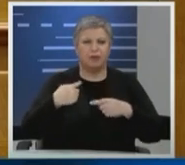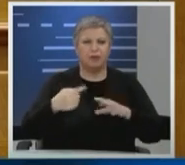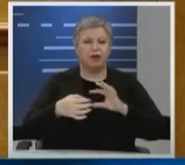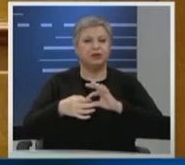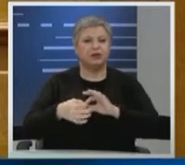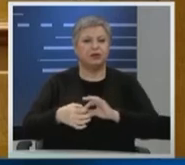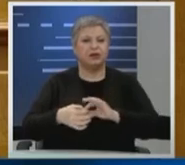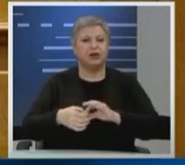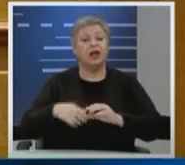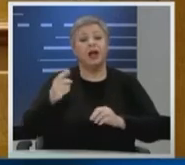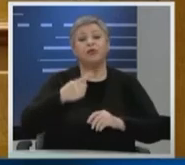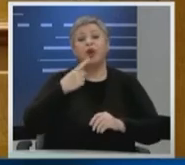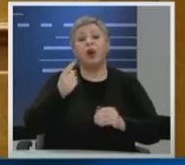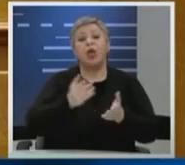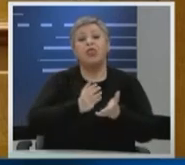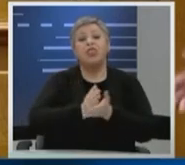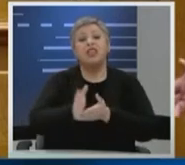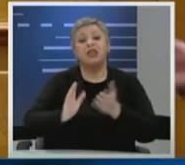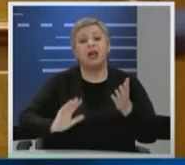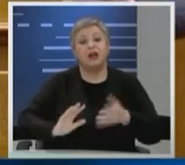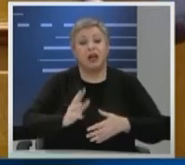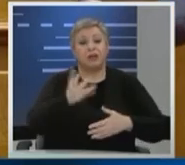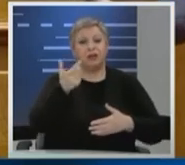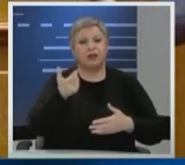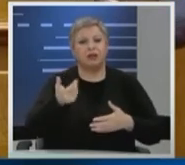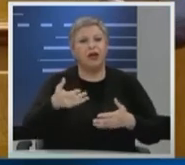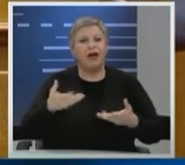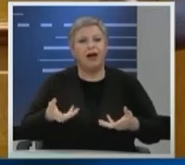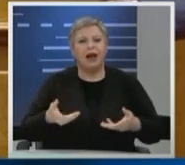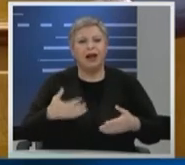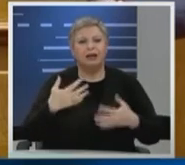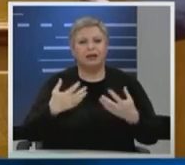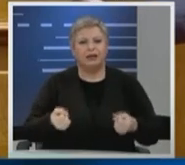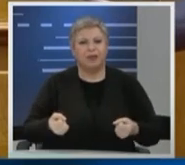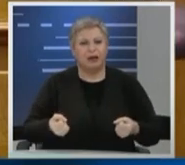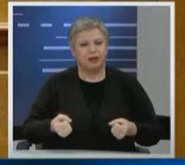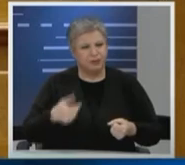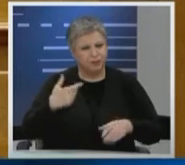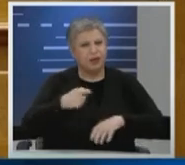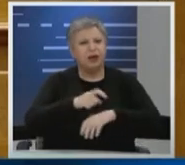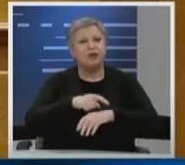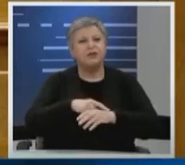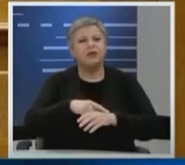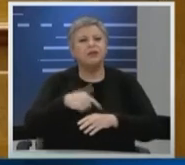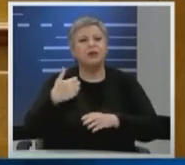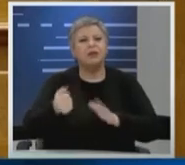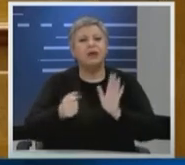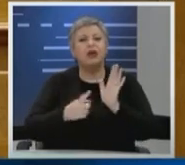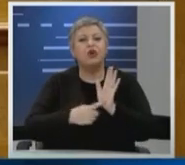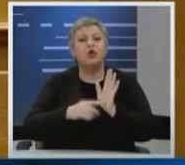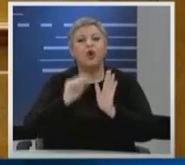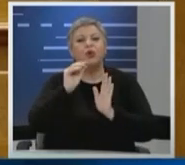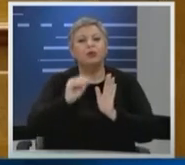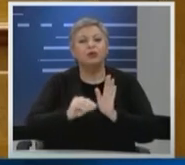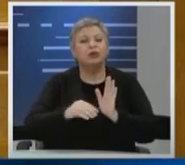κυβέρνηση παρέχει νέα προνόμια στις στρατηγικές επενδύσεις. Είναι στη διαβούλευση ο νόμος του κυρίου